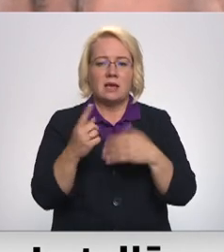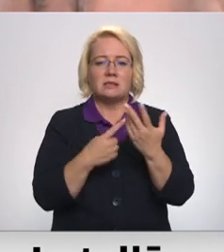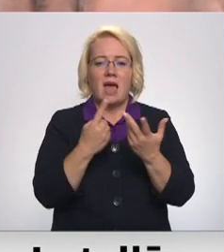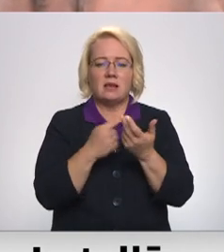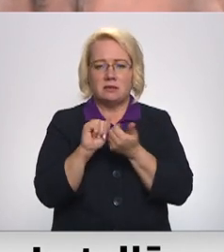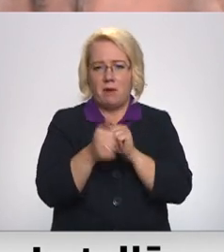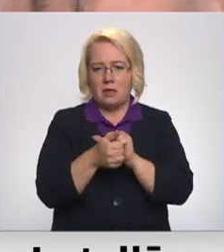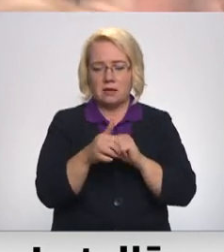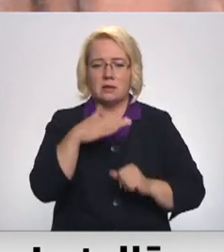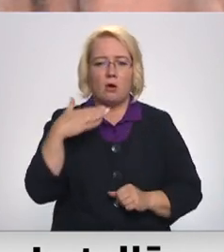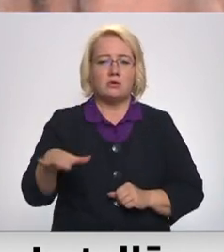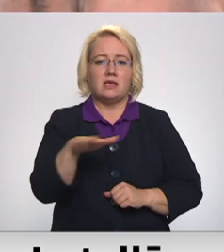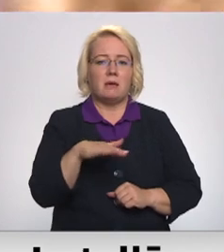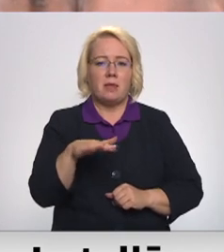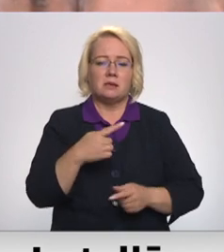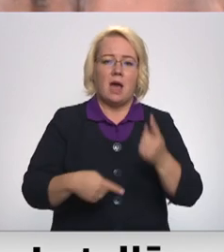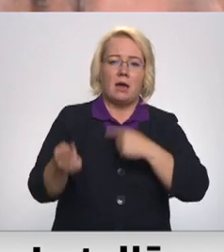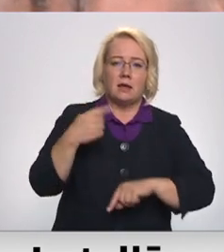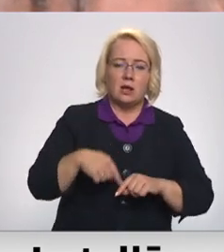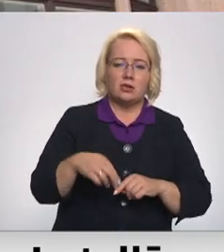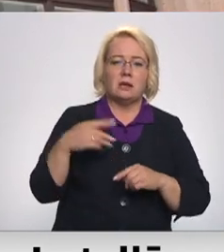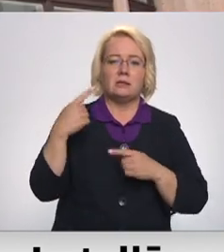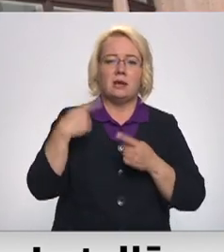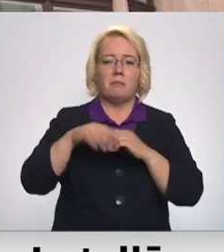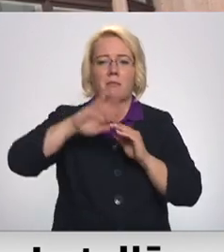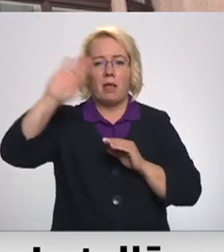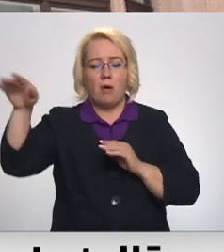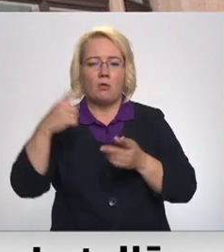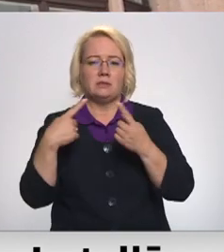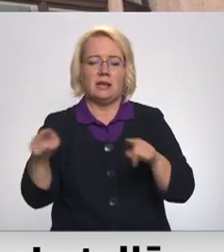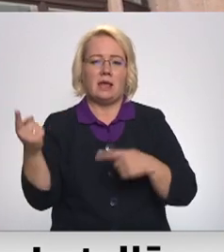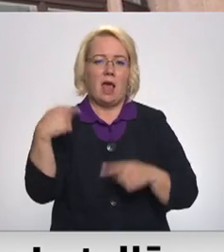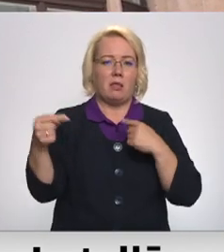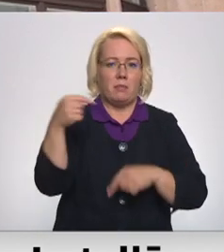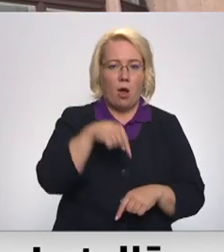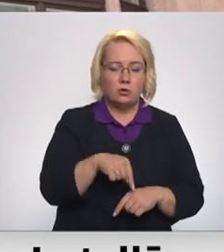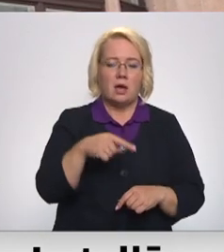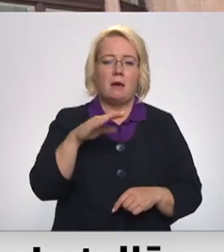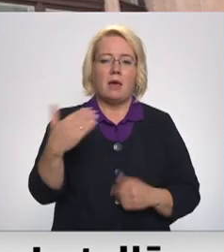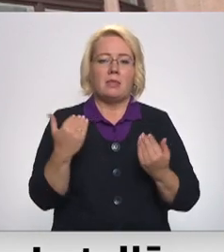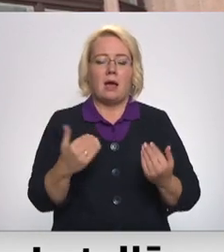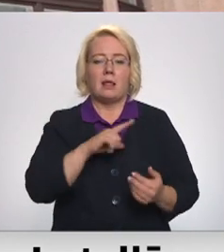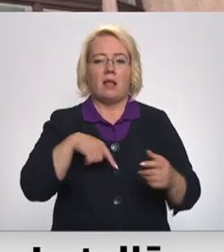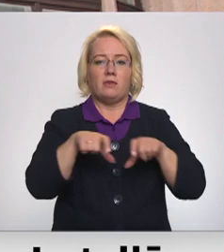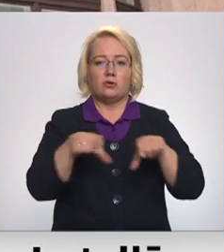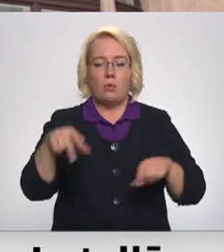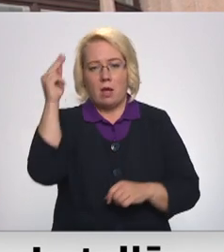mainās. Daudzas ģimenes atgriežas, citas iebrauc. Ministrija norāda, ka Latvijas skolās pašlaik mācās